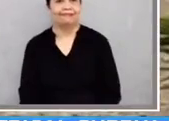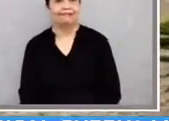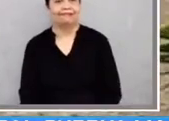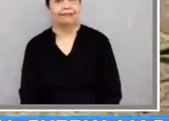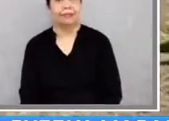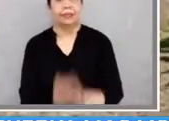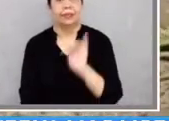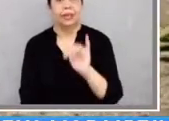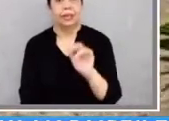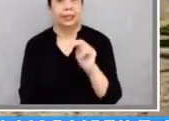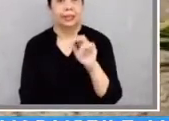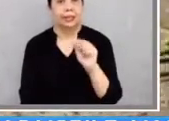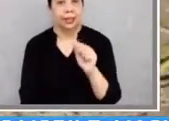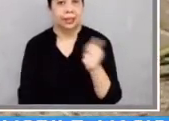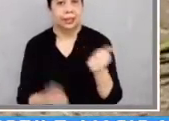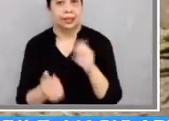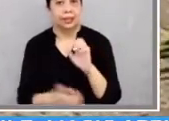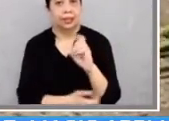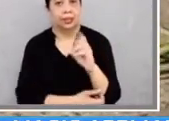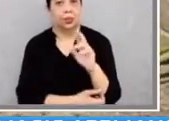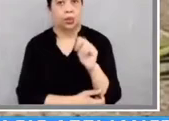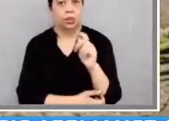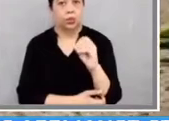NIA Administrator Eduardo Guillen.